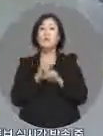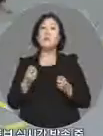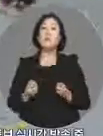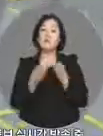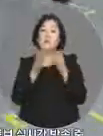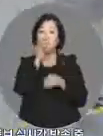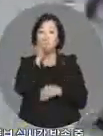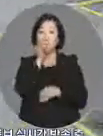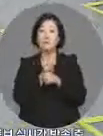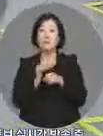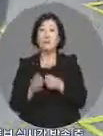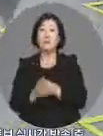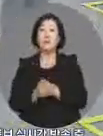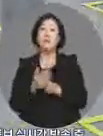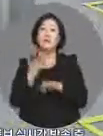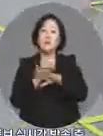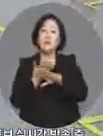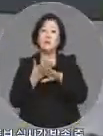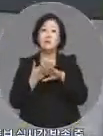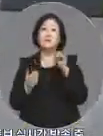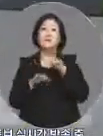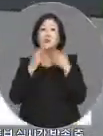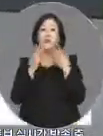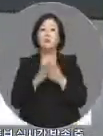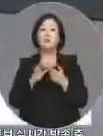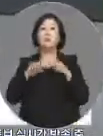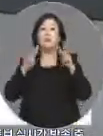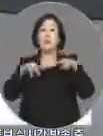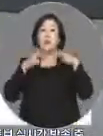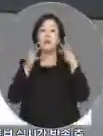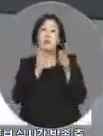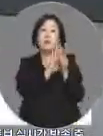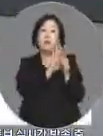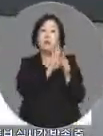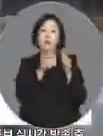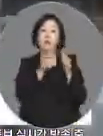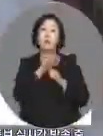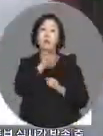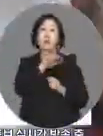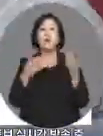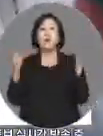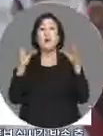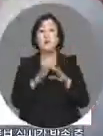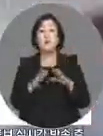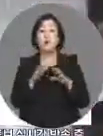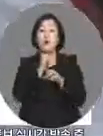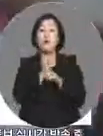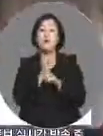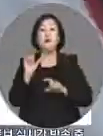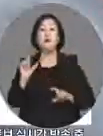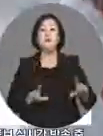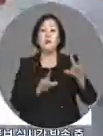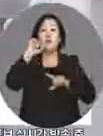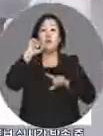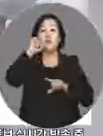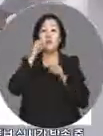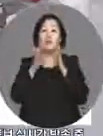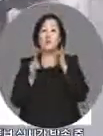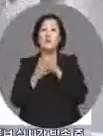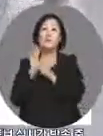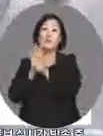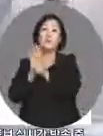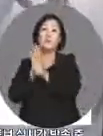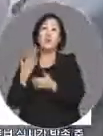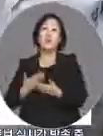있습니다. 다름 아닌 라면 기부. 아이들이 십시일반 라면을 모아 취약계층에게 식품을 후원하는